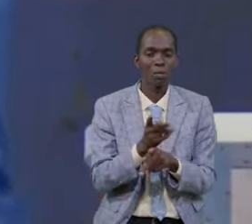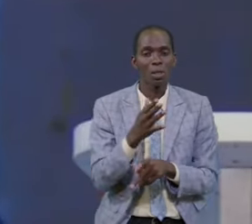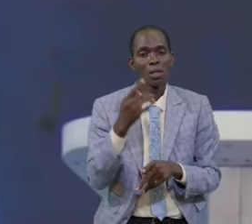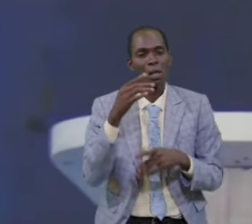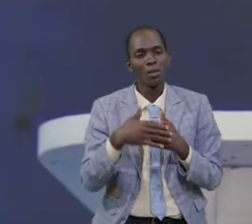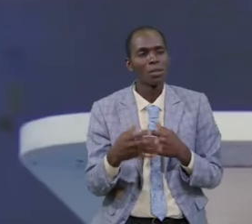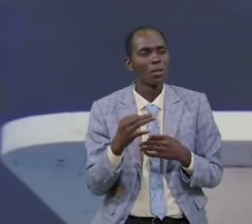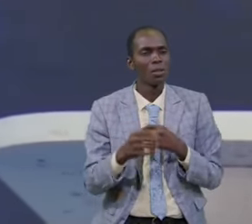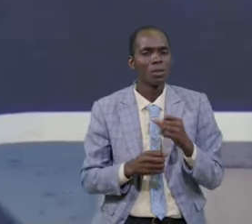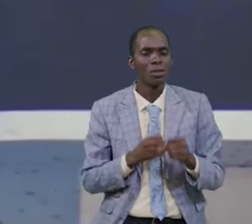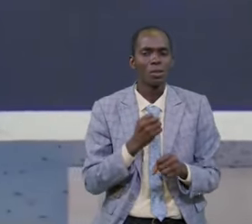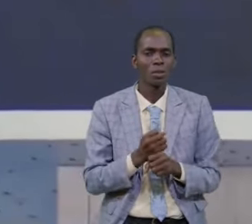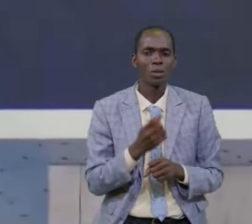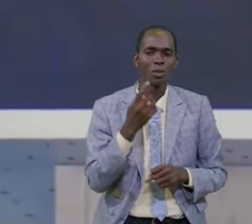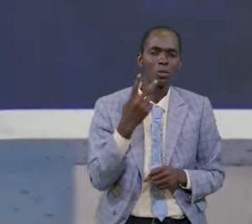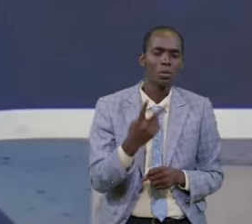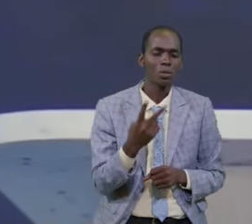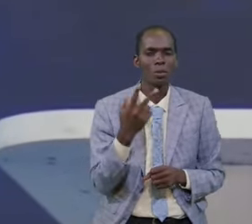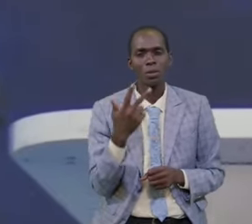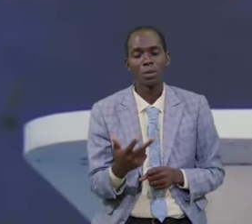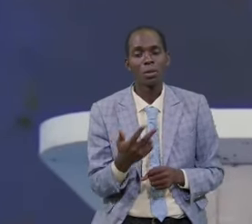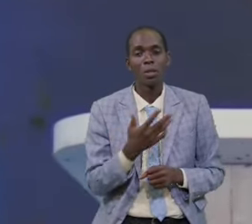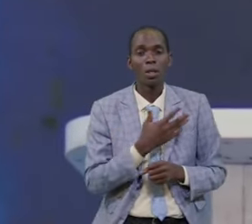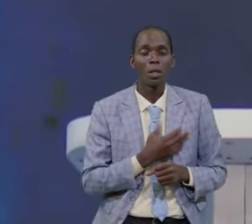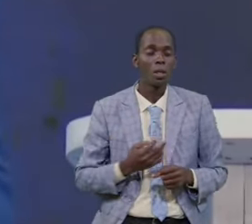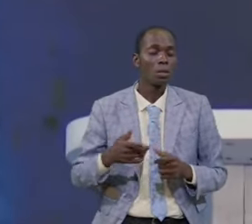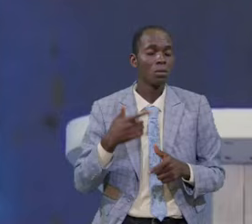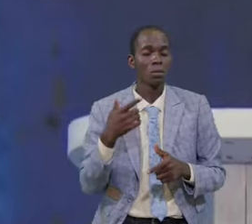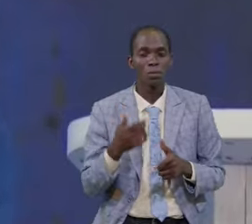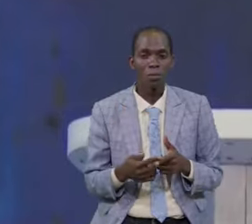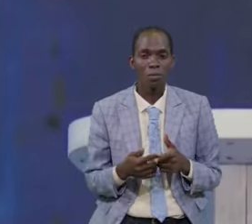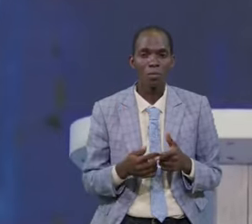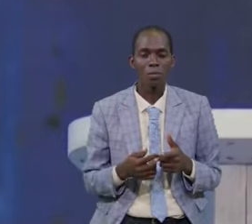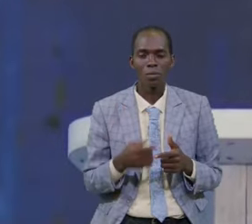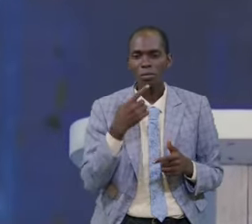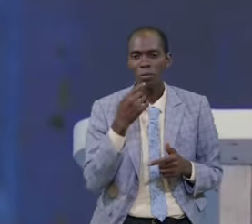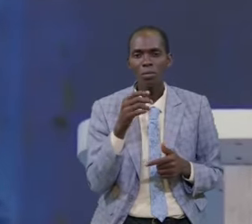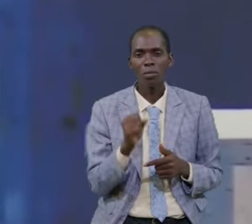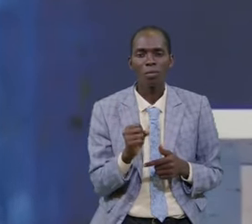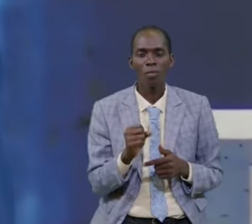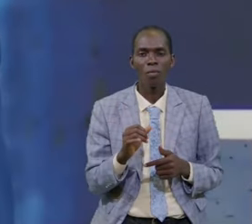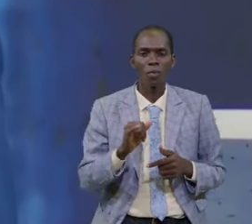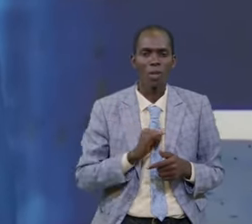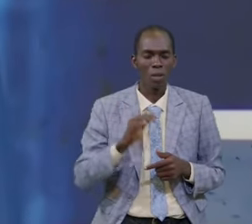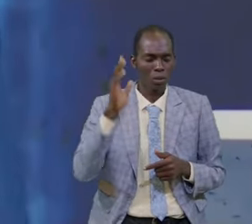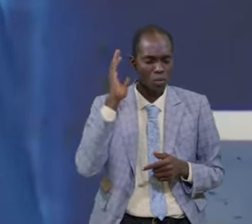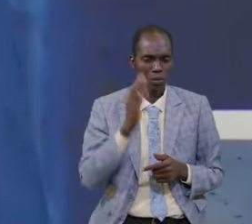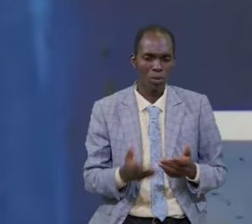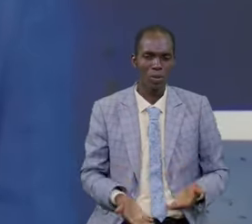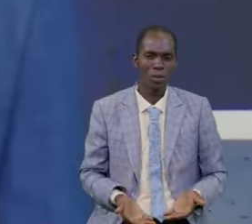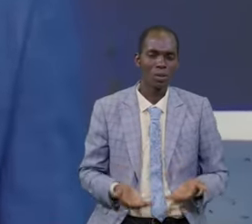trois. Maintenant, vous écoutez mes messages qui vous réveillent. Tu vas me lever maintenant, comme